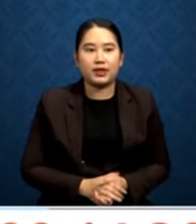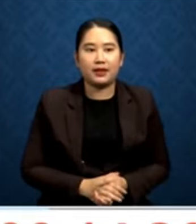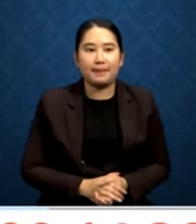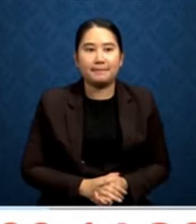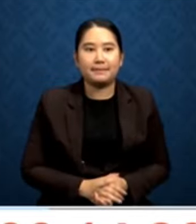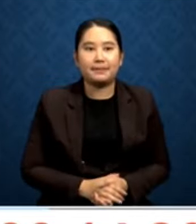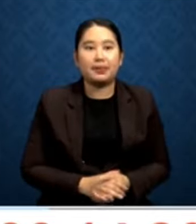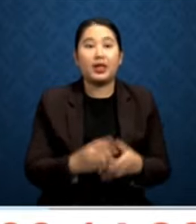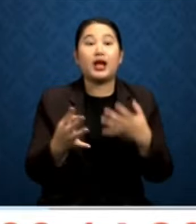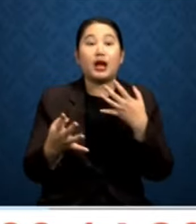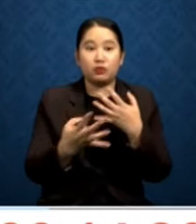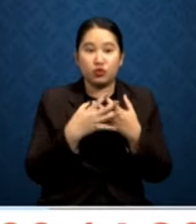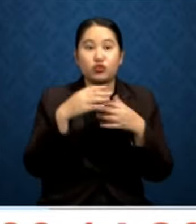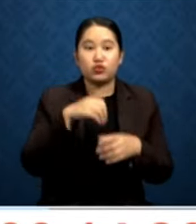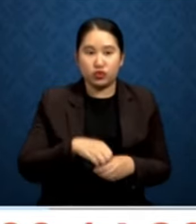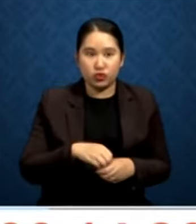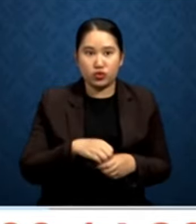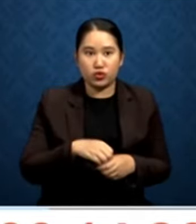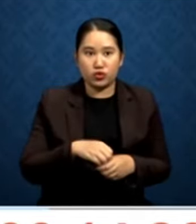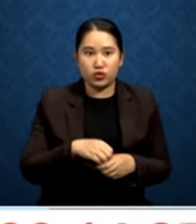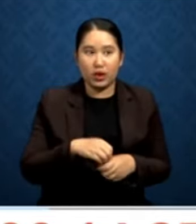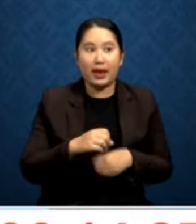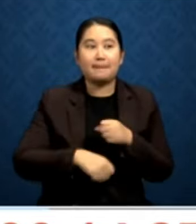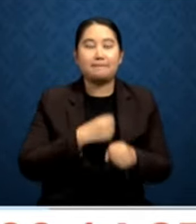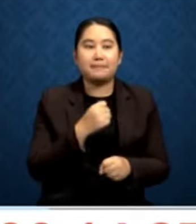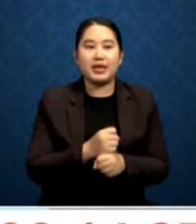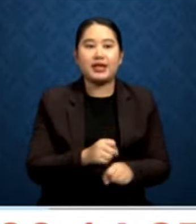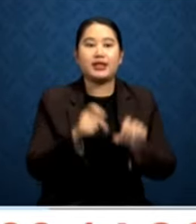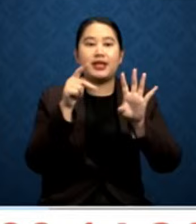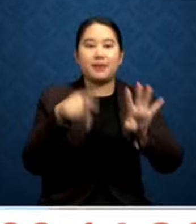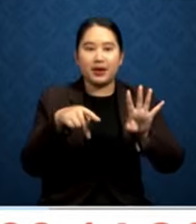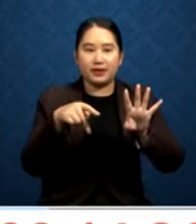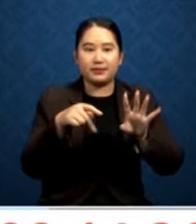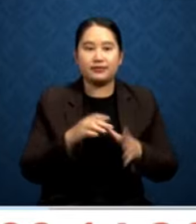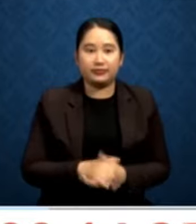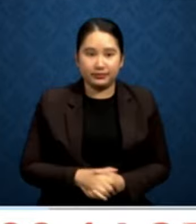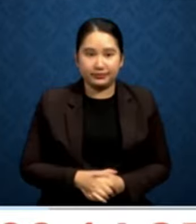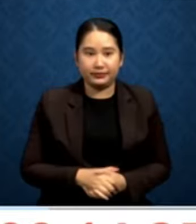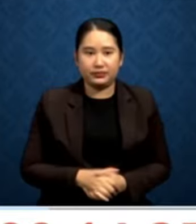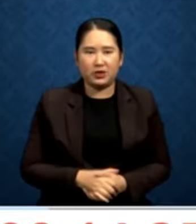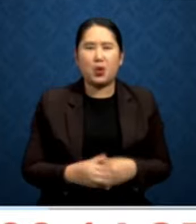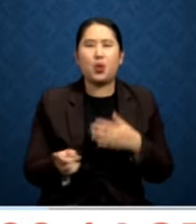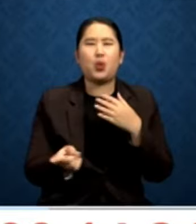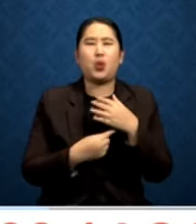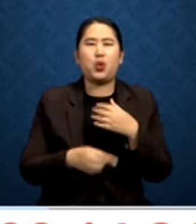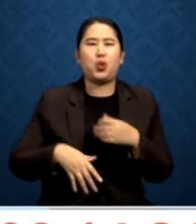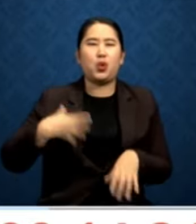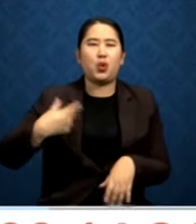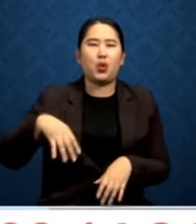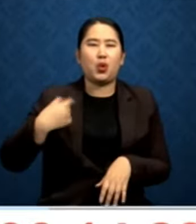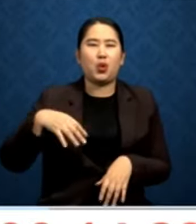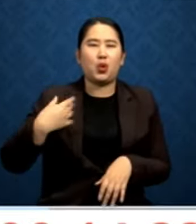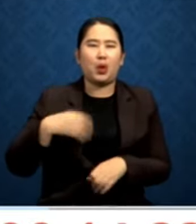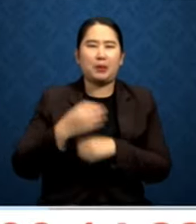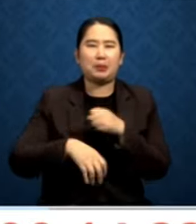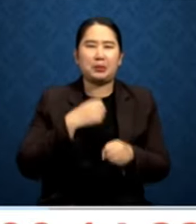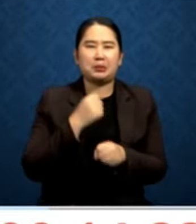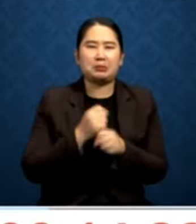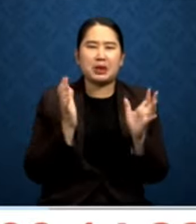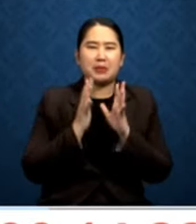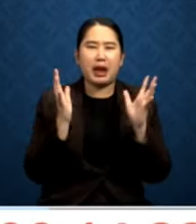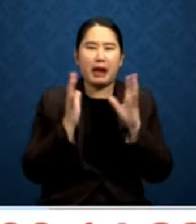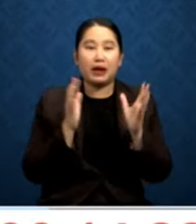ถูกตัดสินจำคุบ 4,000 ปี โ้โห ทำไมโทษพนี้มันน่ากลวมากเลยนะครับ